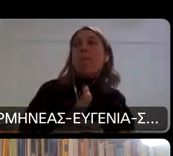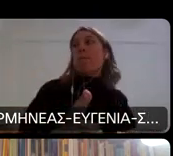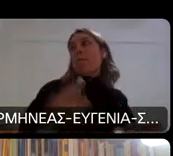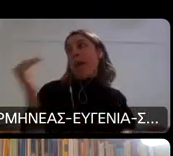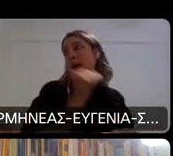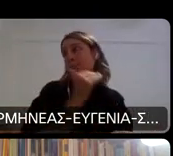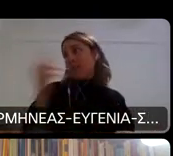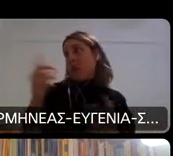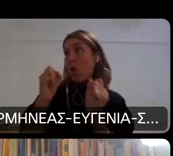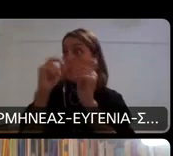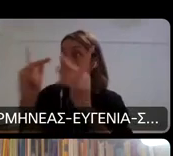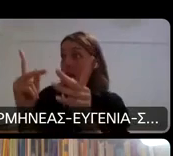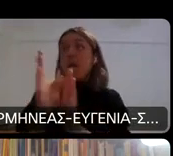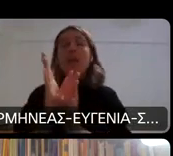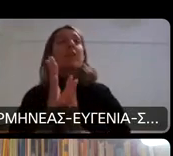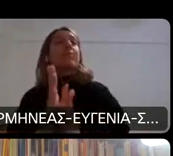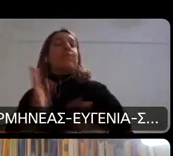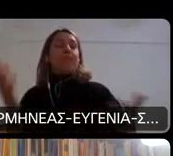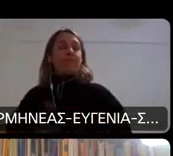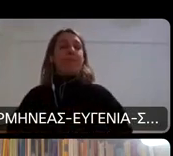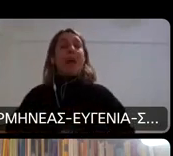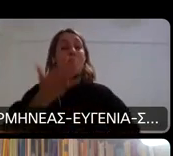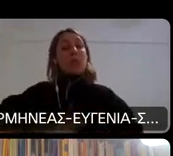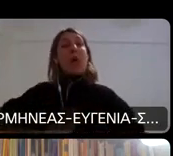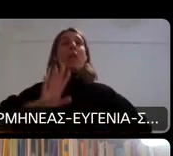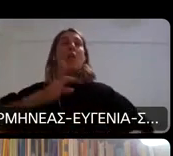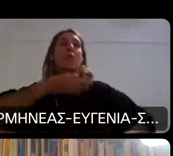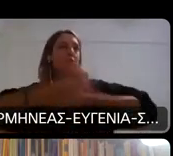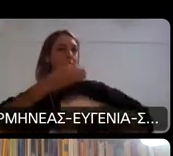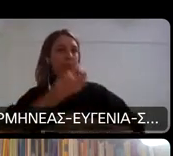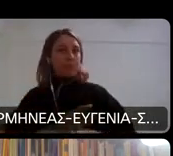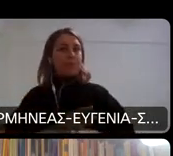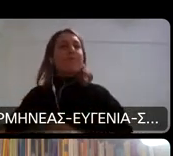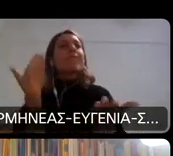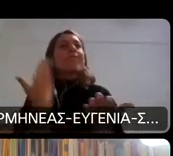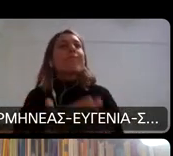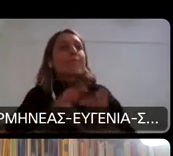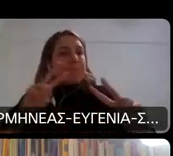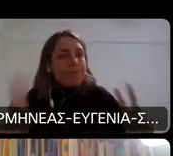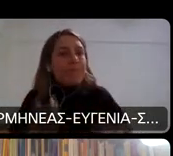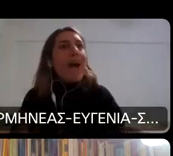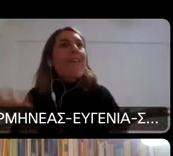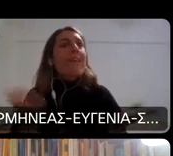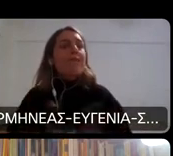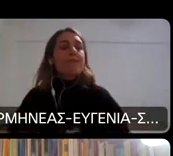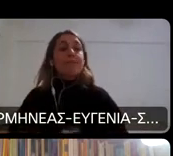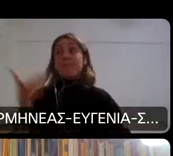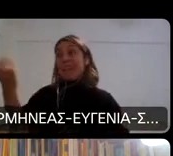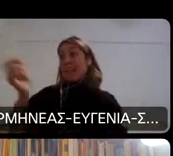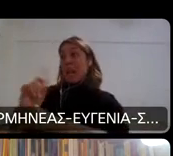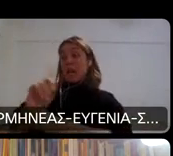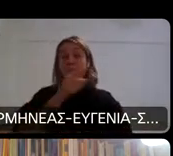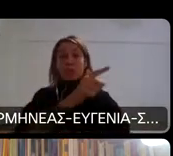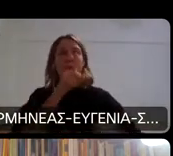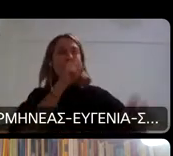εγκαίρως, εντάξει. Θα ήθελα να ξεκινήσω από τη διαπίστωση ότι... Ένα λεπτό να κλείσω